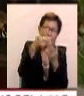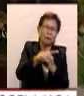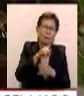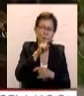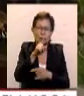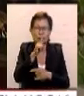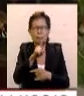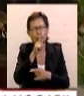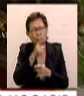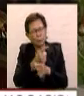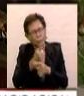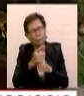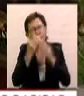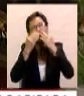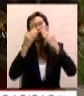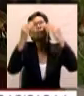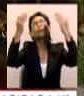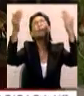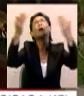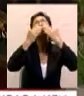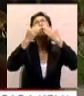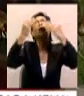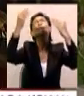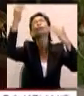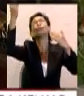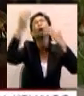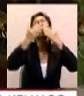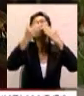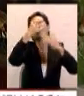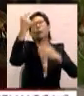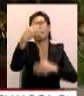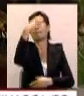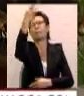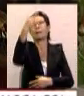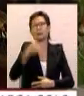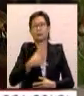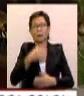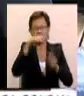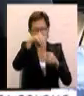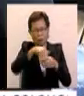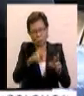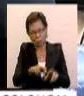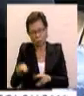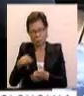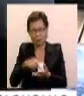betul-betul bersyukur kepada Allah SWT kerana saya terpilih dalam rancangan ini.